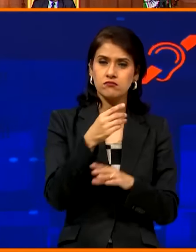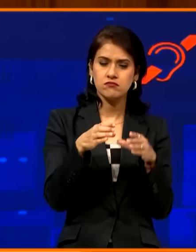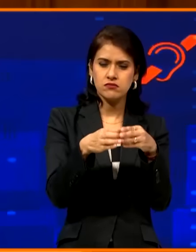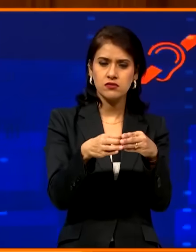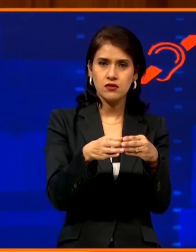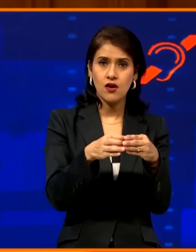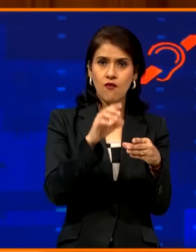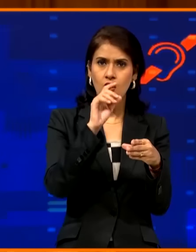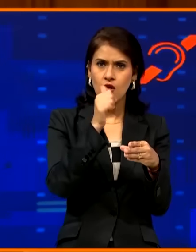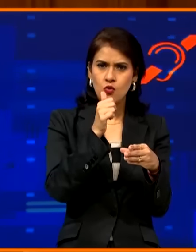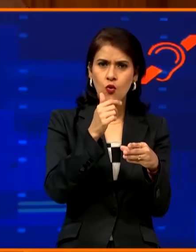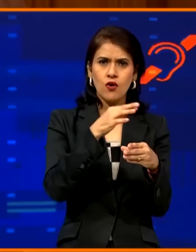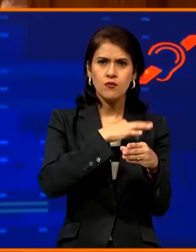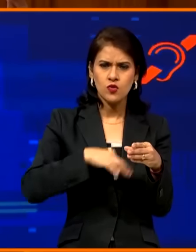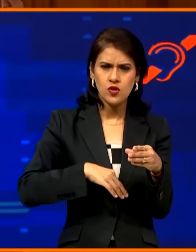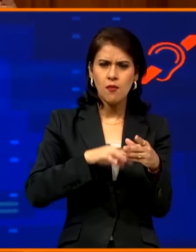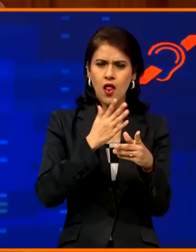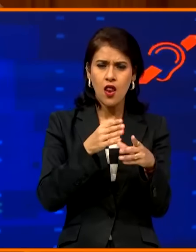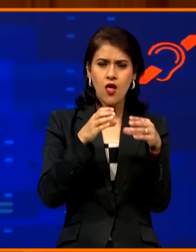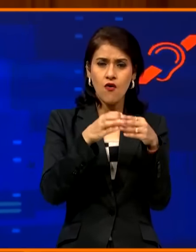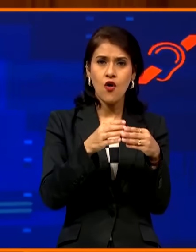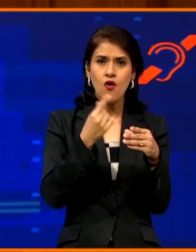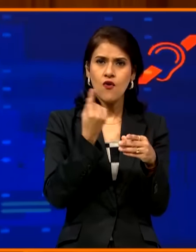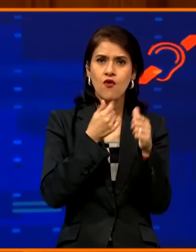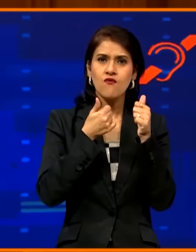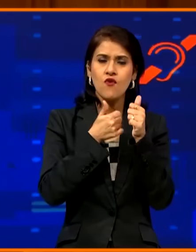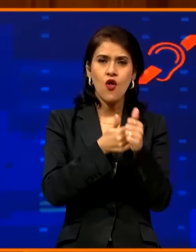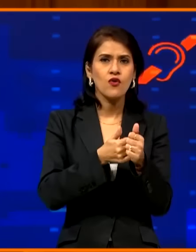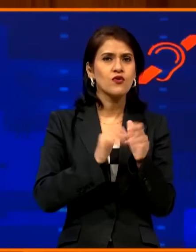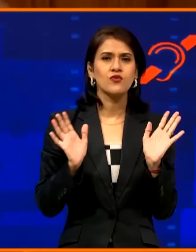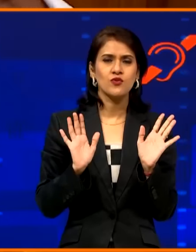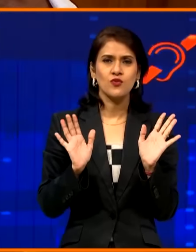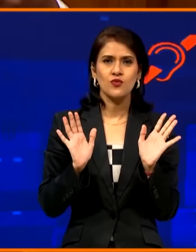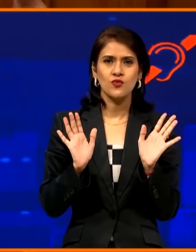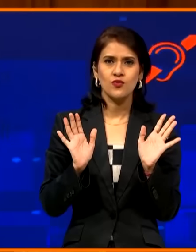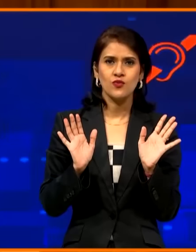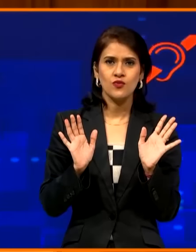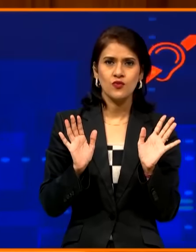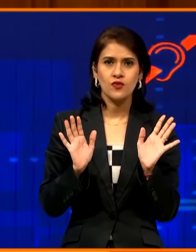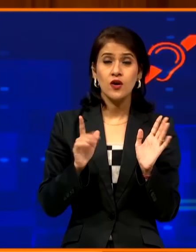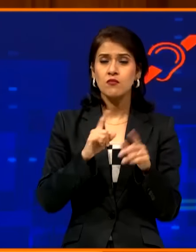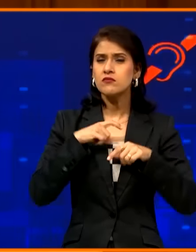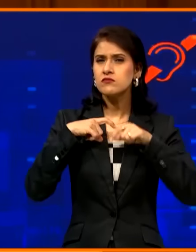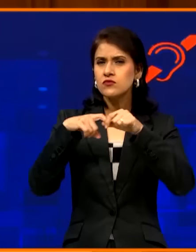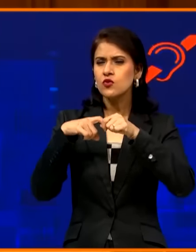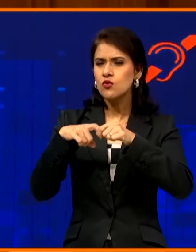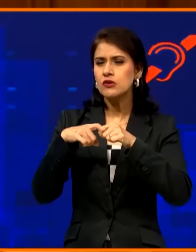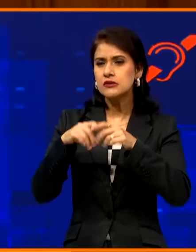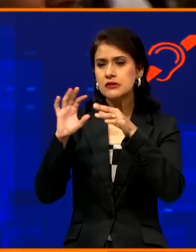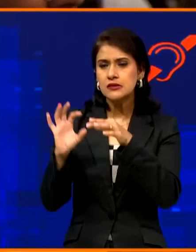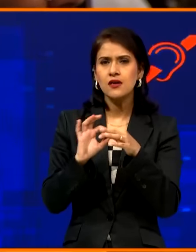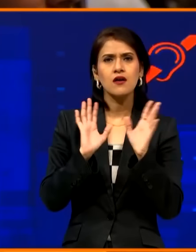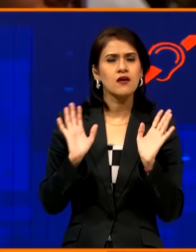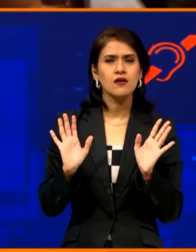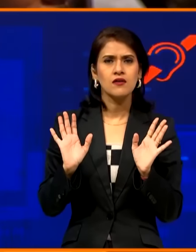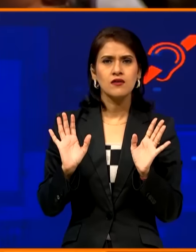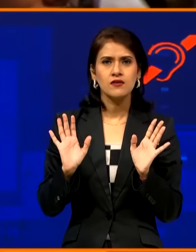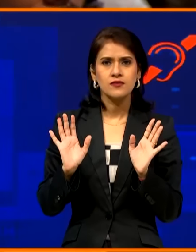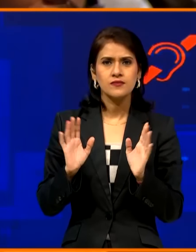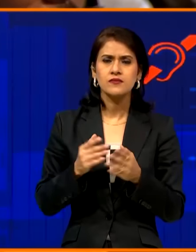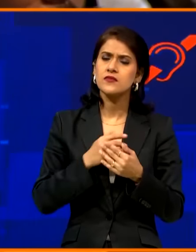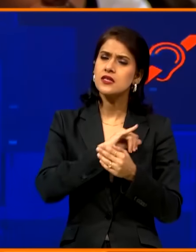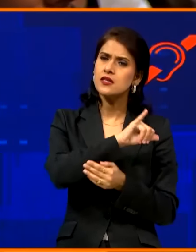है ना उस मुस्कुराहट से ना सवाल से ना सवाल के उस खास किस्म के जवाब से तो बहुत अच्छी बात है